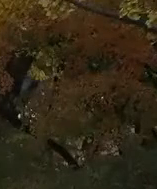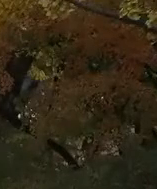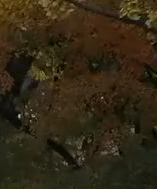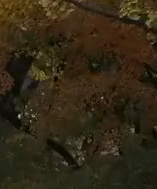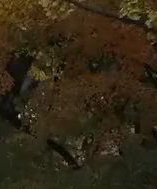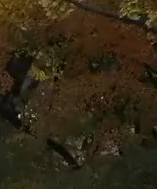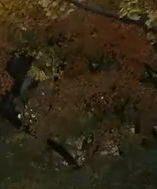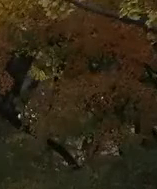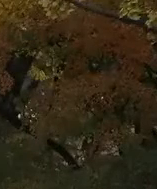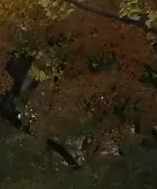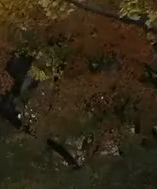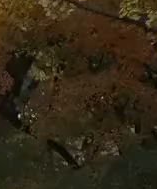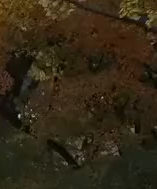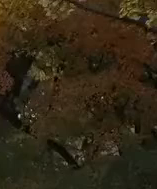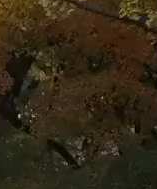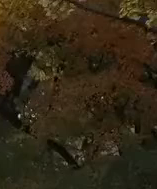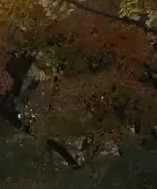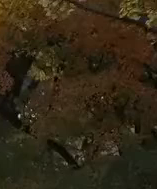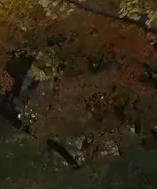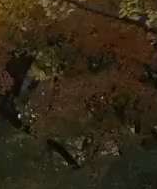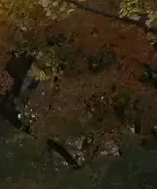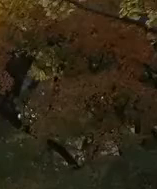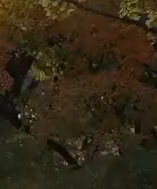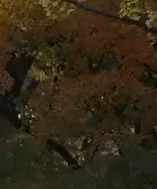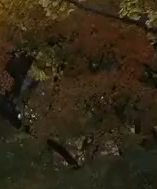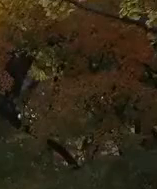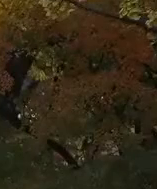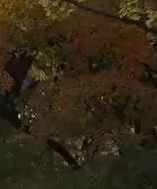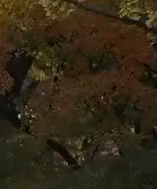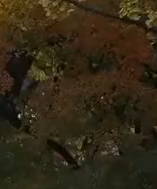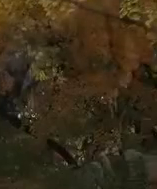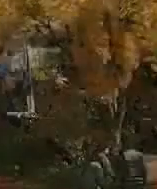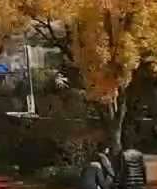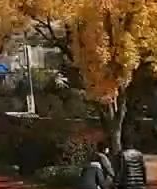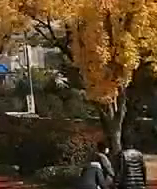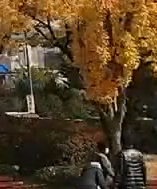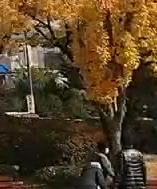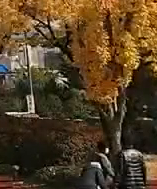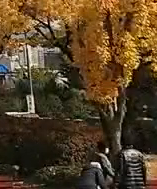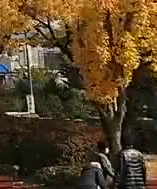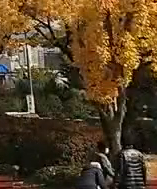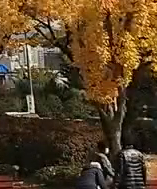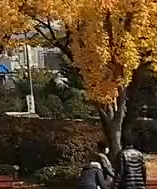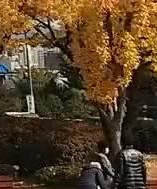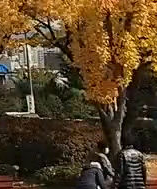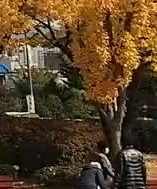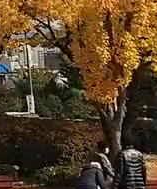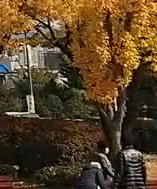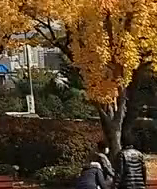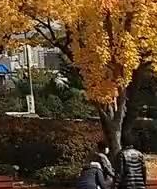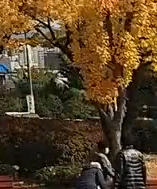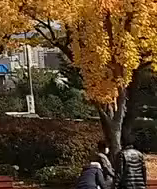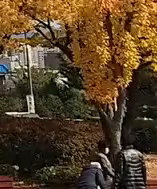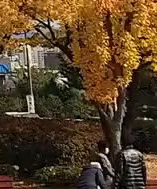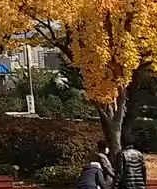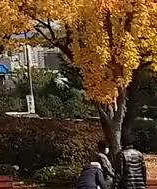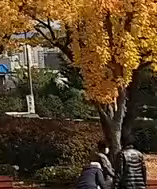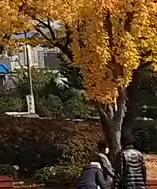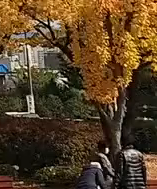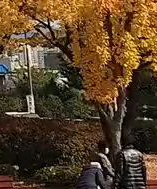기온도 광주가 구도로 어제보다 조금 더 낫겠습니다 낮기온은 주 중반으로 갈수록 잠시 조금 오르겠지만